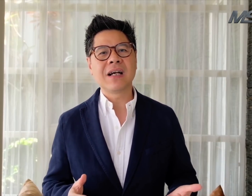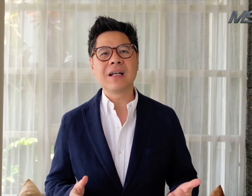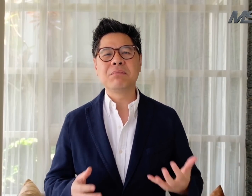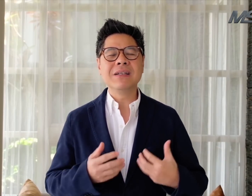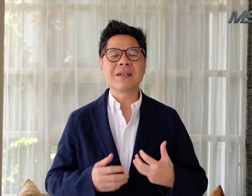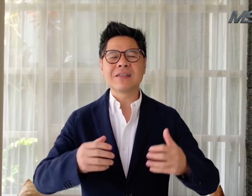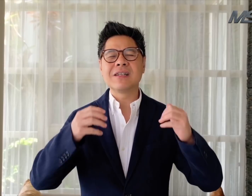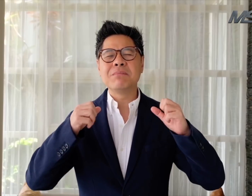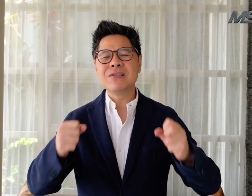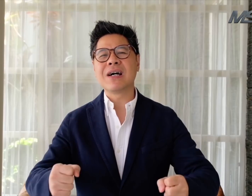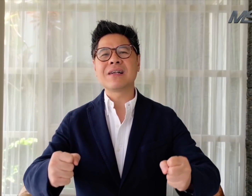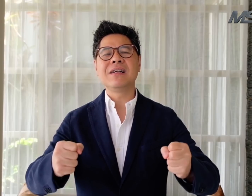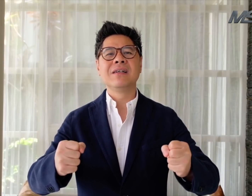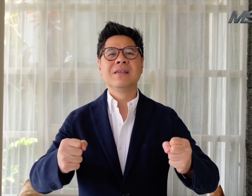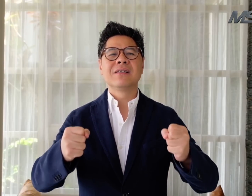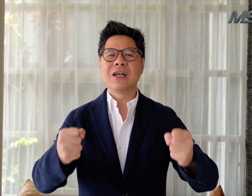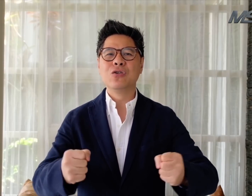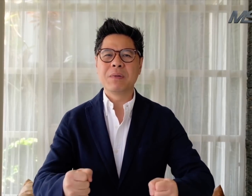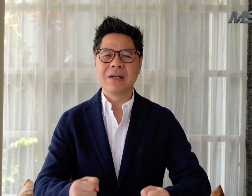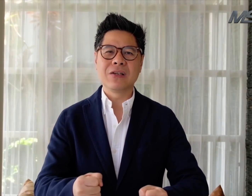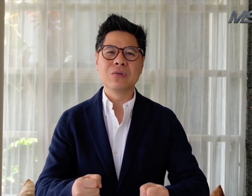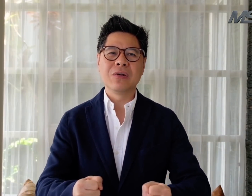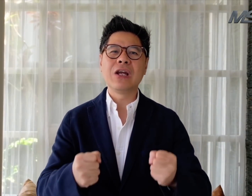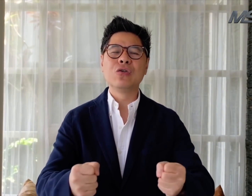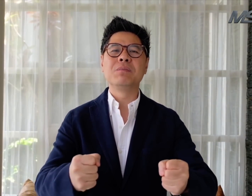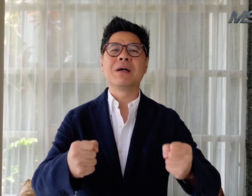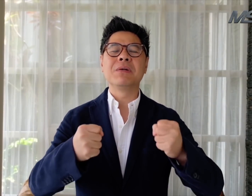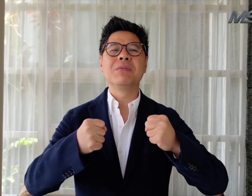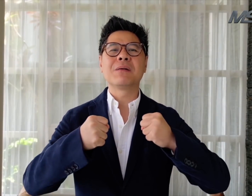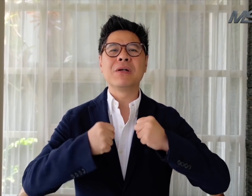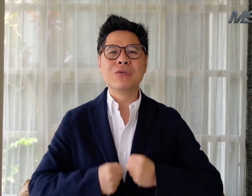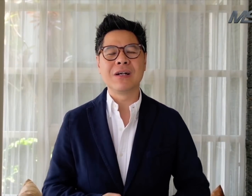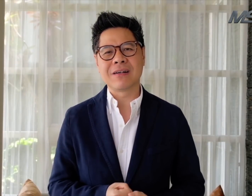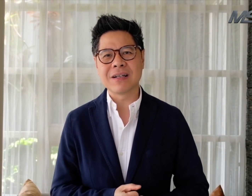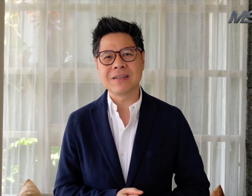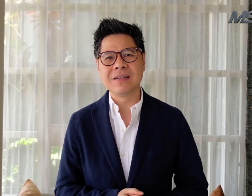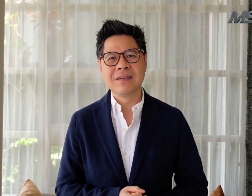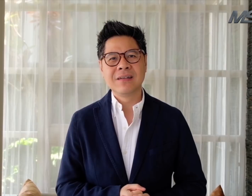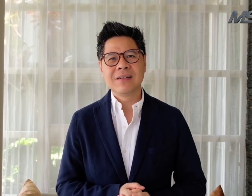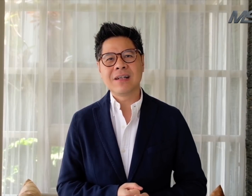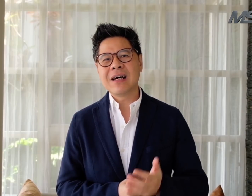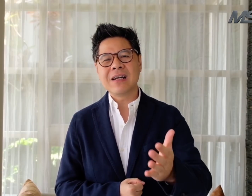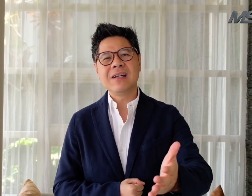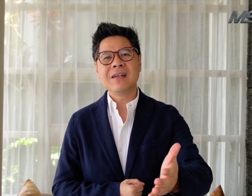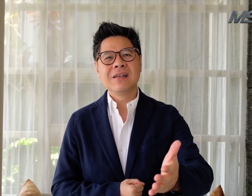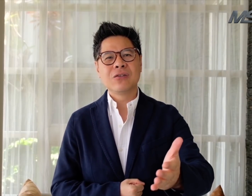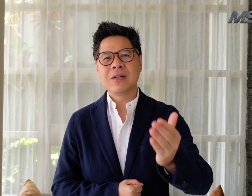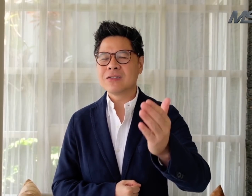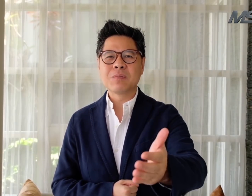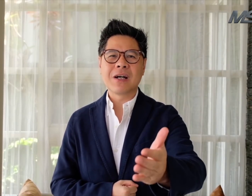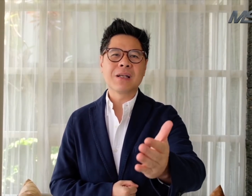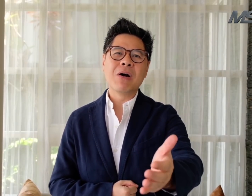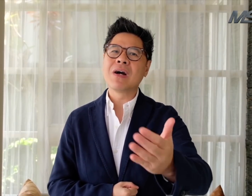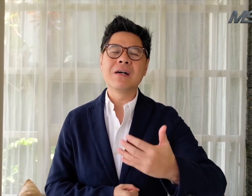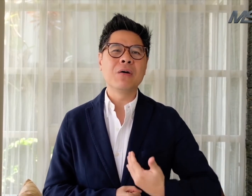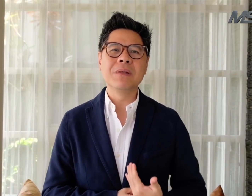yang salah. Banyak yang sedang mencari kehidupan itu, hidup yang benar-benar penuh dengan kasih. Dan hari ini Tuhan